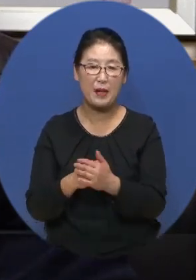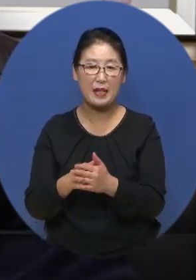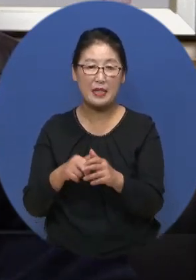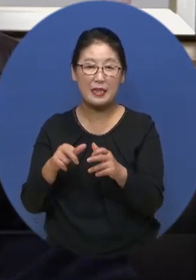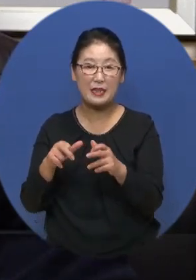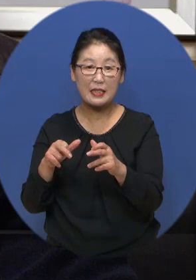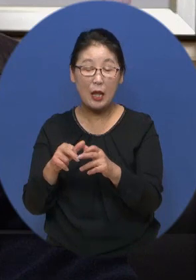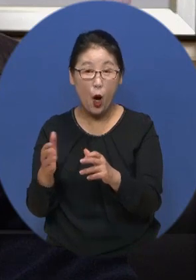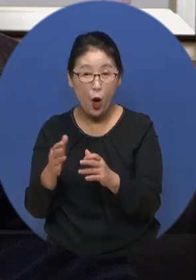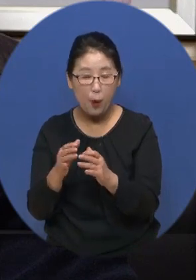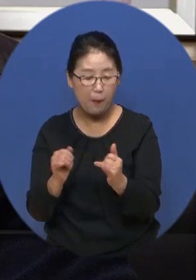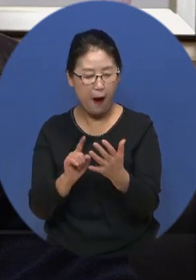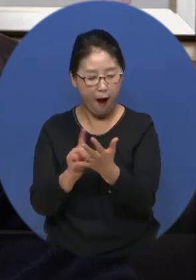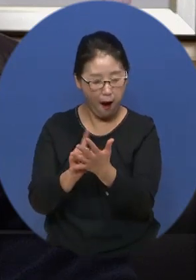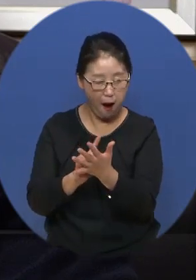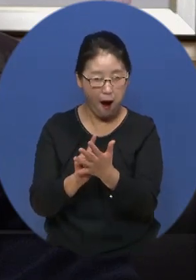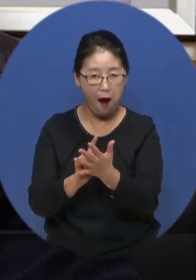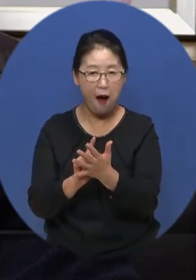않잖아요. 그래서